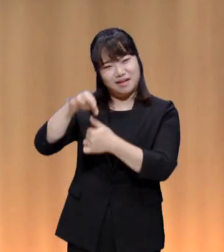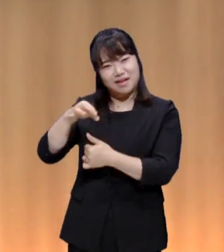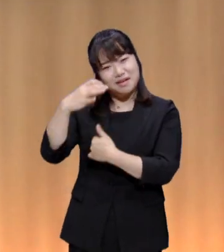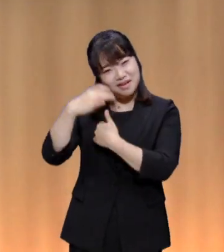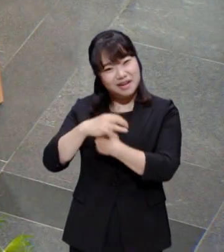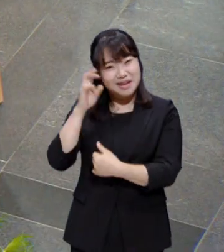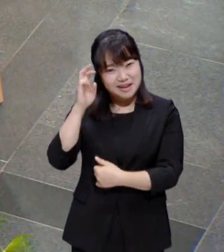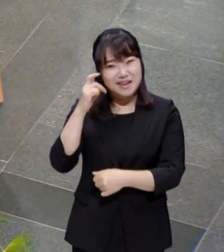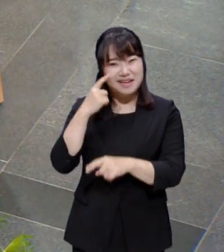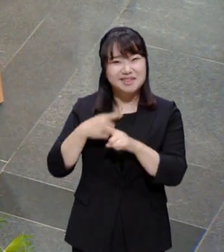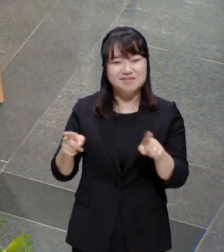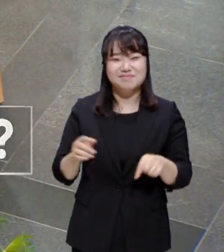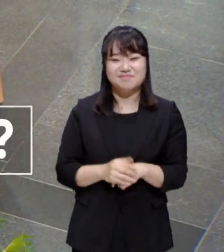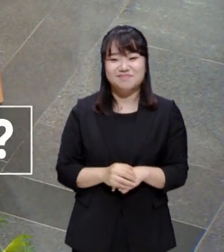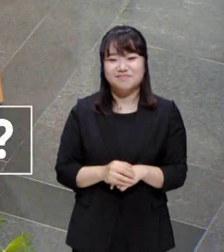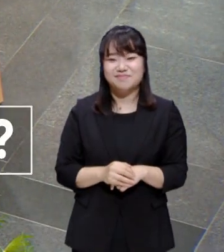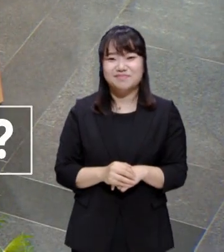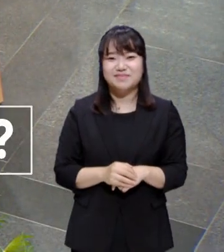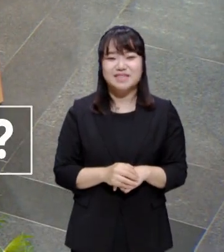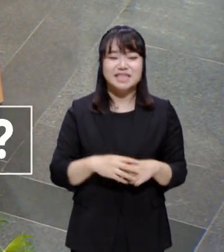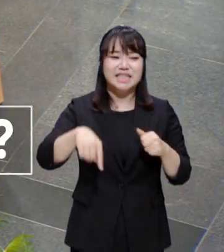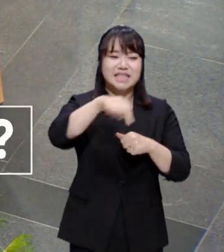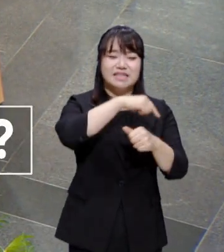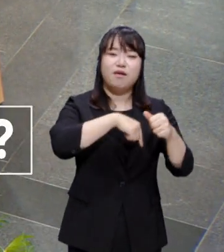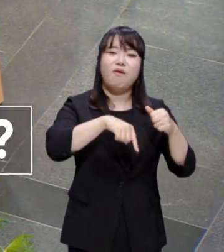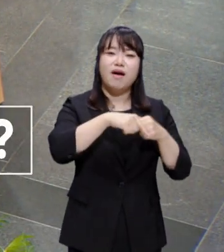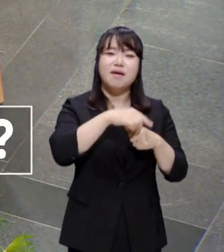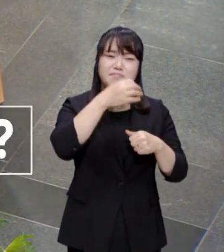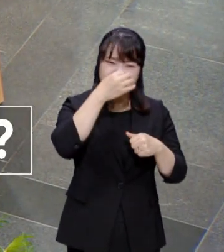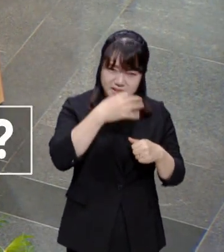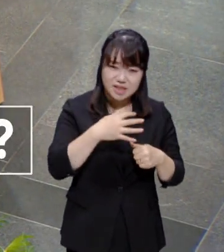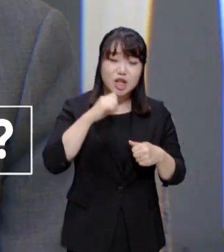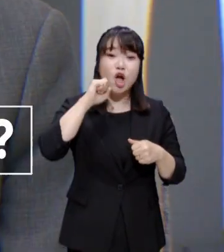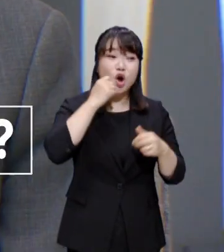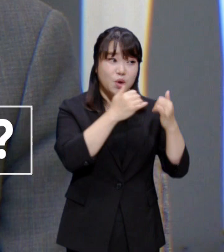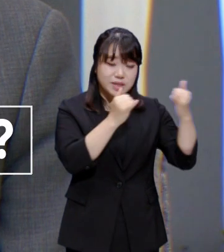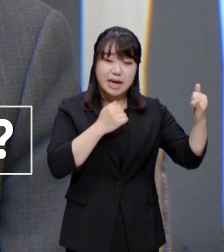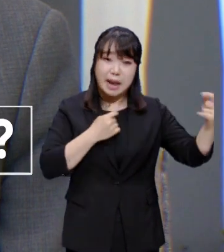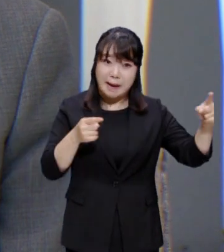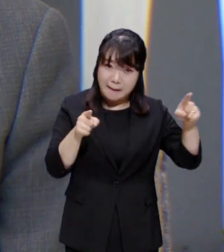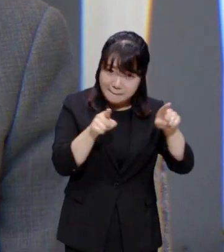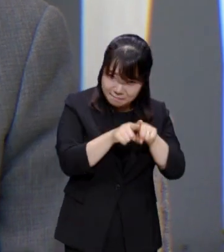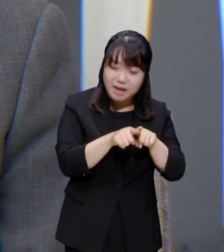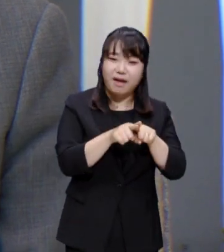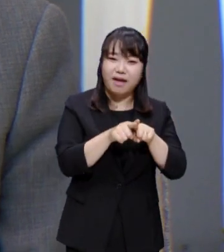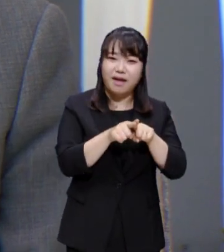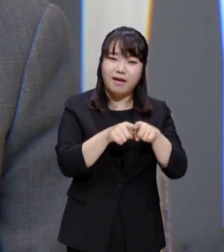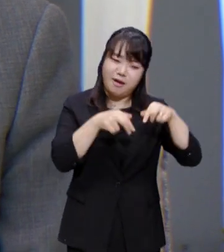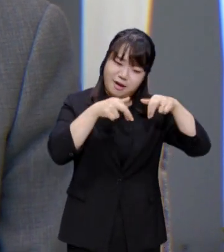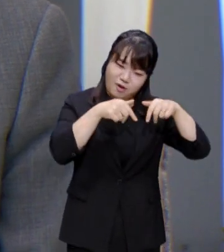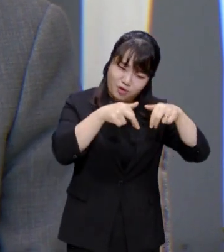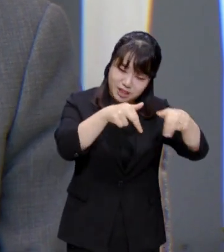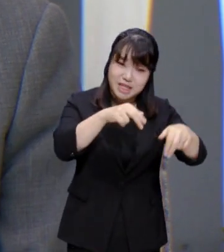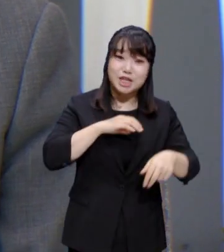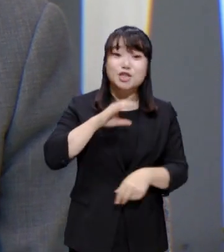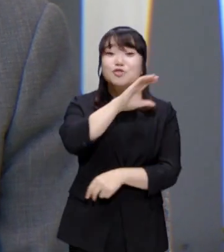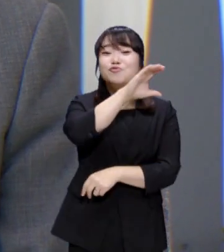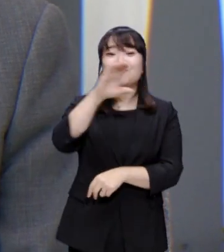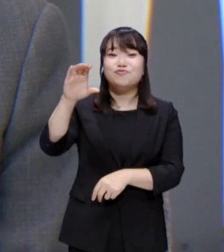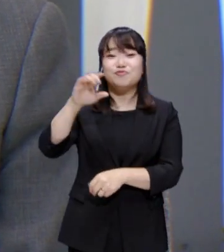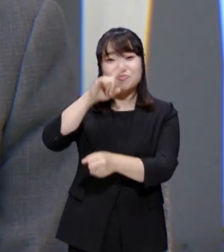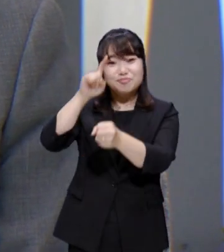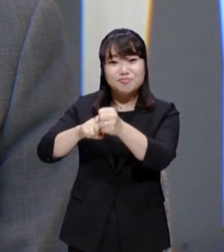싶습니다. 약자와의 이제 동행은 이제 지난번 이제 서울시장 선거에 출마하셨을